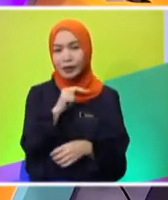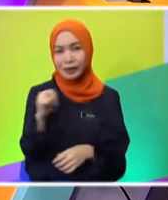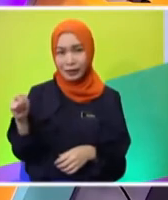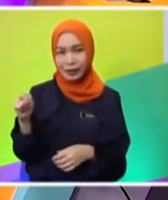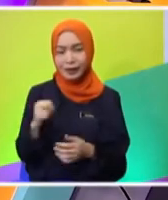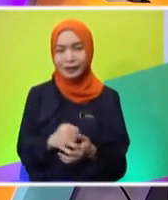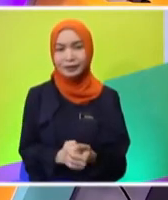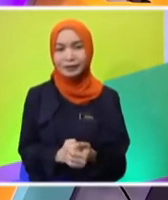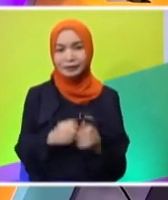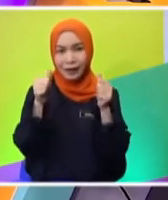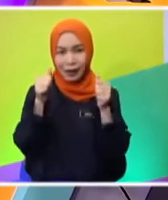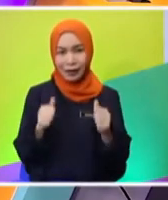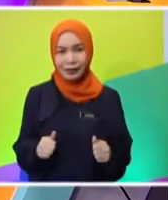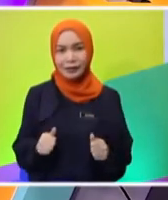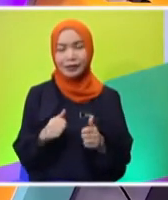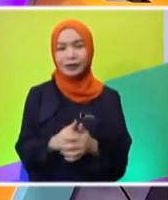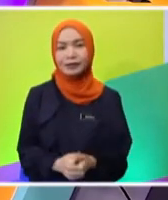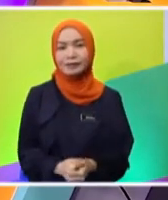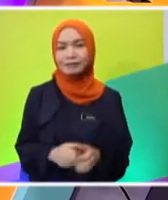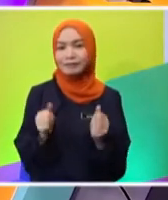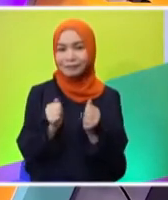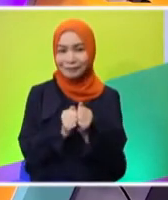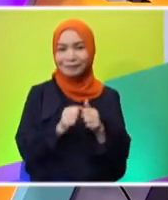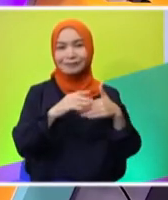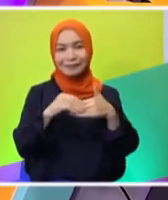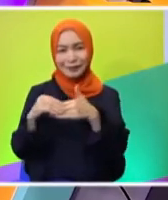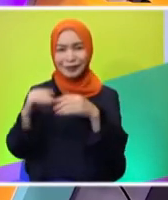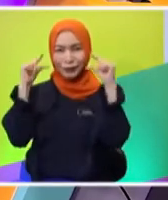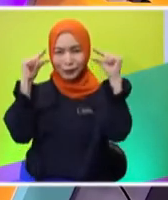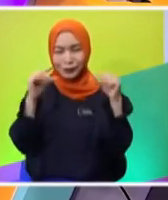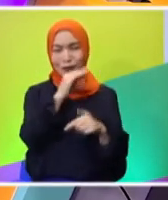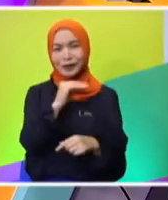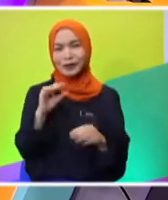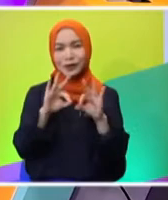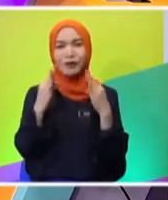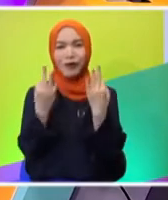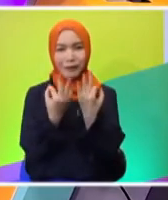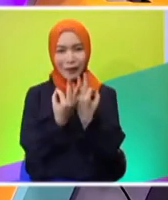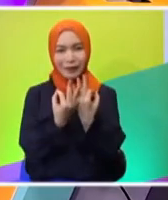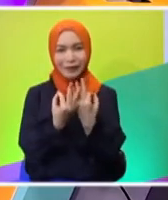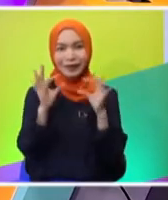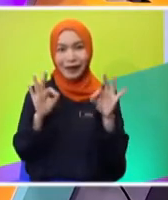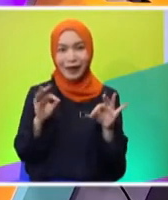acuan menggunakan plastik ferris dengan bimbingan guru ataupun Andi keluarga dirumah baiknya jadi untuk permulaan